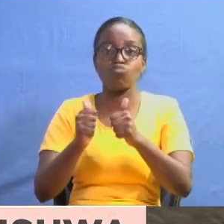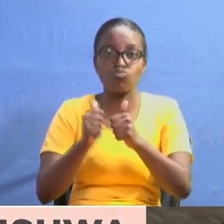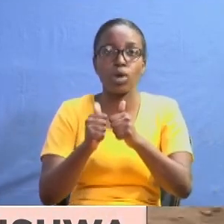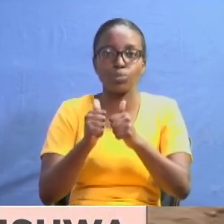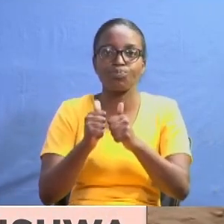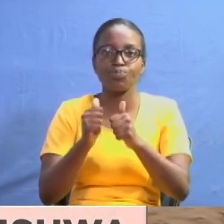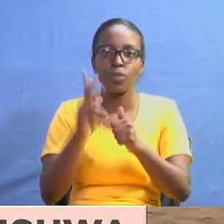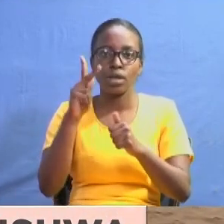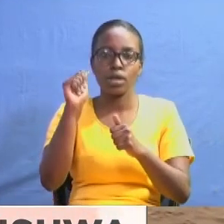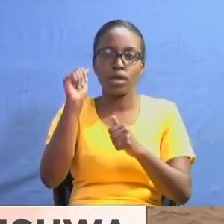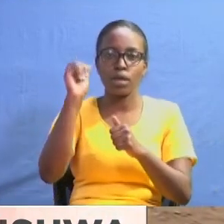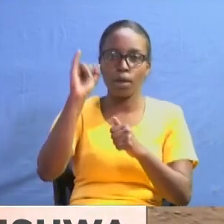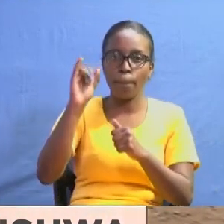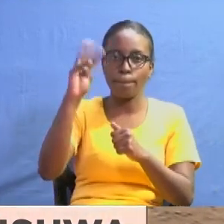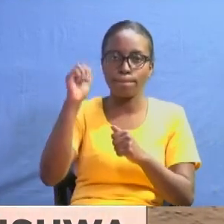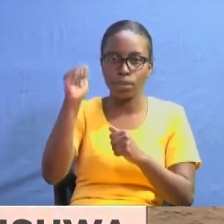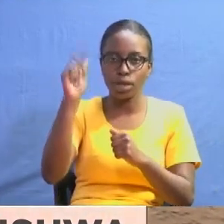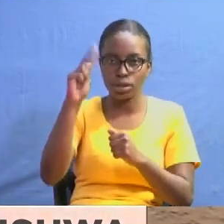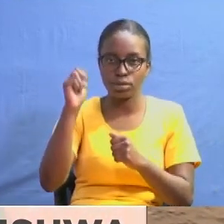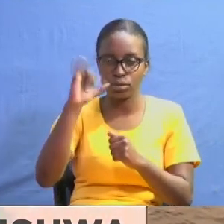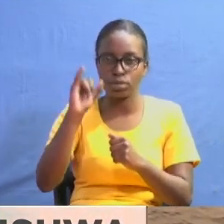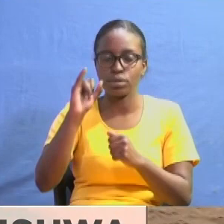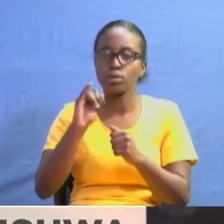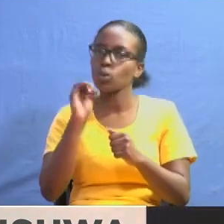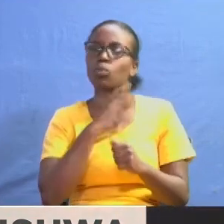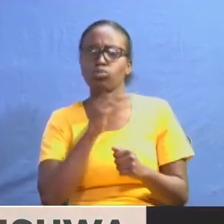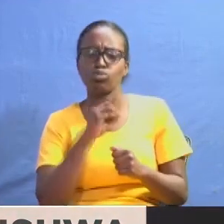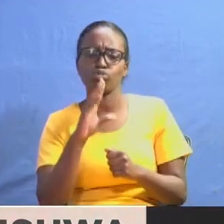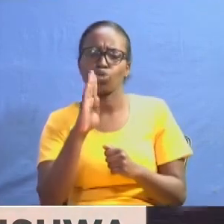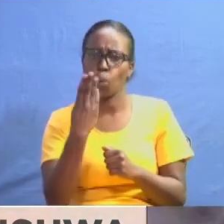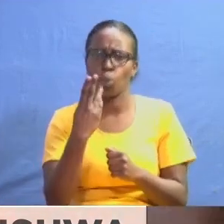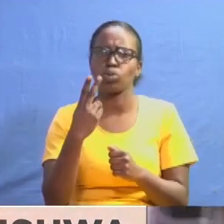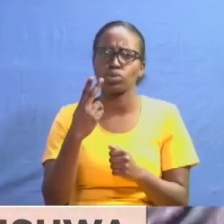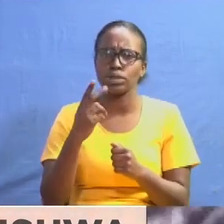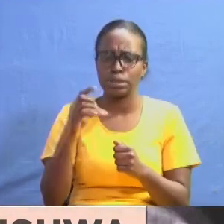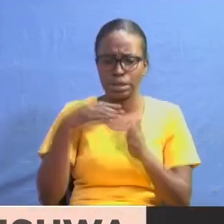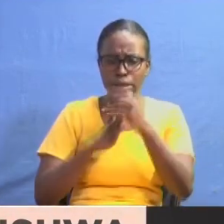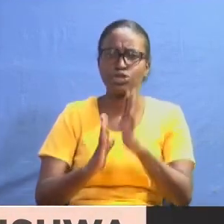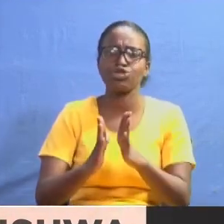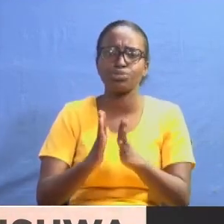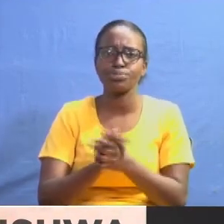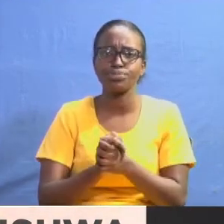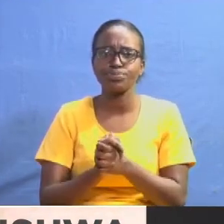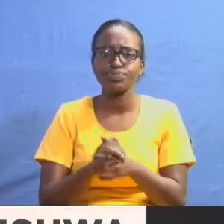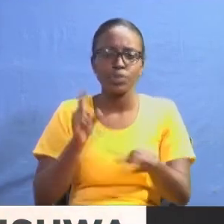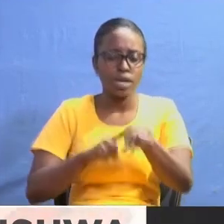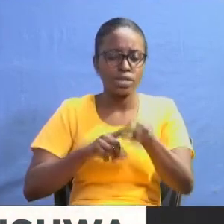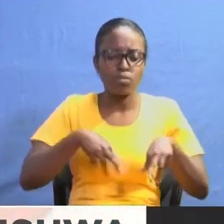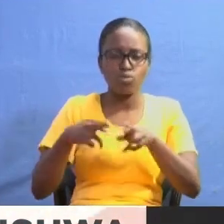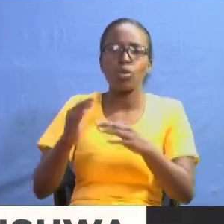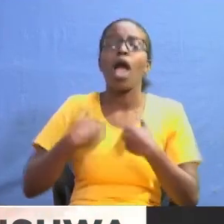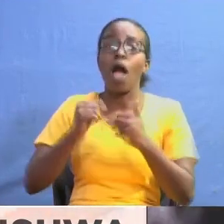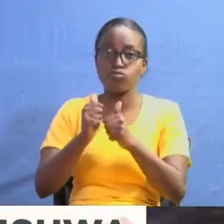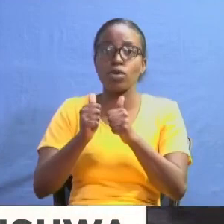Kimani Wamatangi kwa kuchochea wakaazi dhidi ya uongozi wake. Sijui watoa hizi mavibada na hizi magari, hakuna mahali